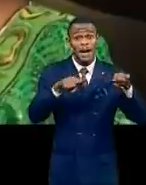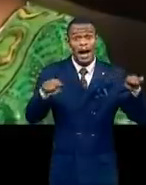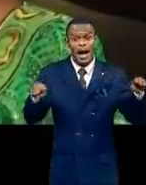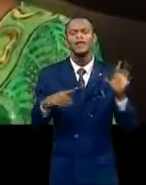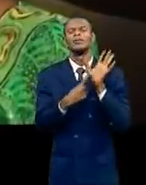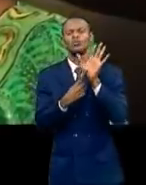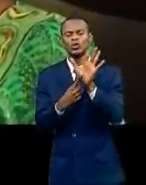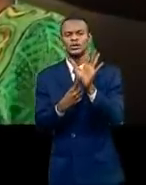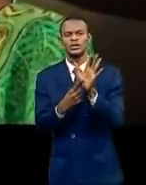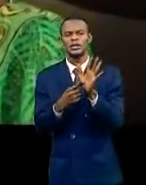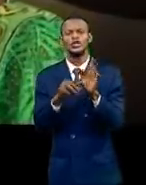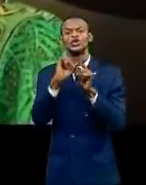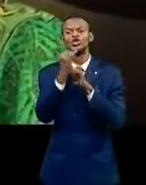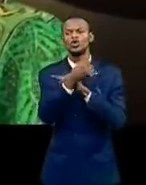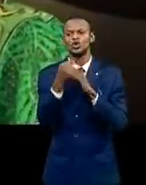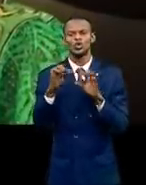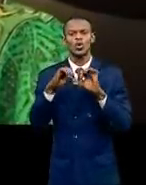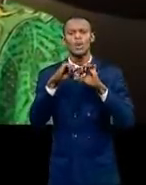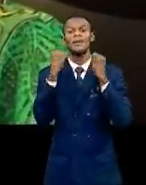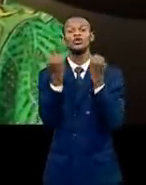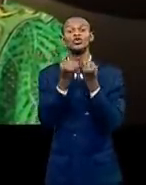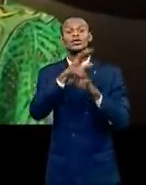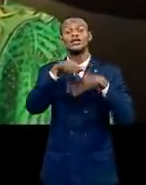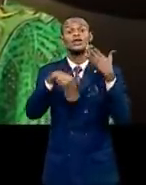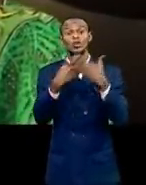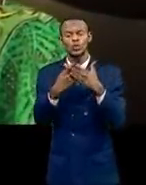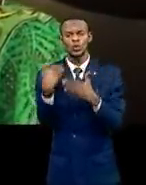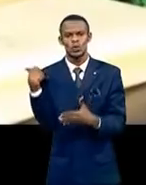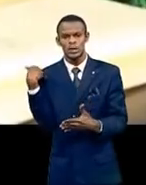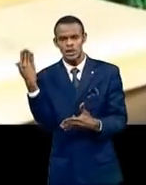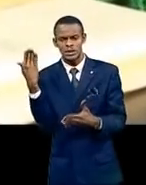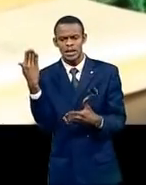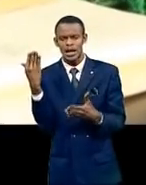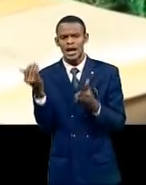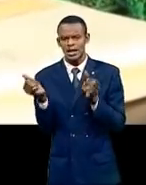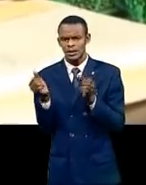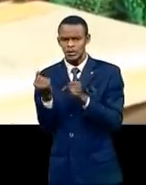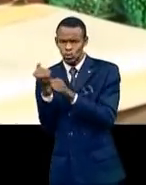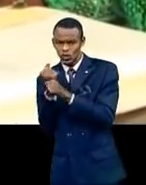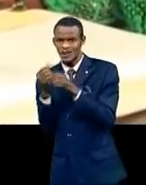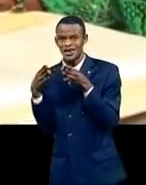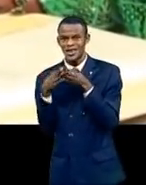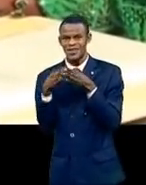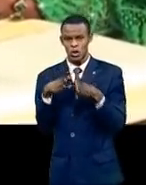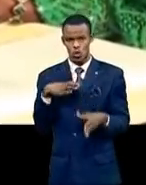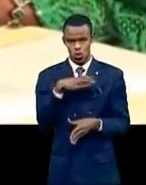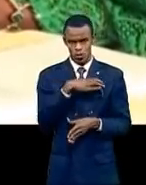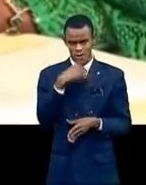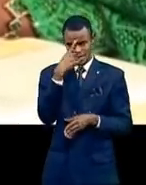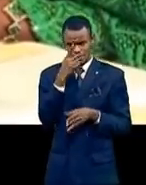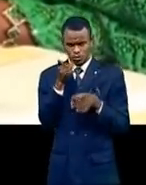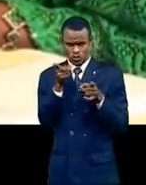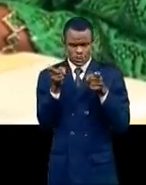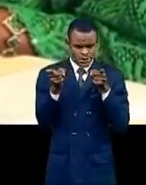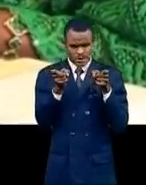publiques réalisés avec le concours du comité de pilotage de la réforme des entreprises publiques, COPIREP, sur instruction du